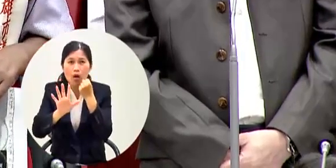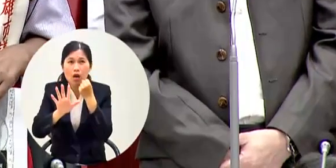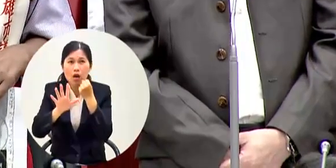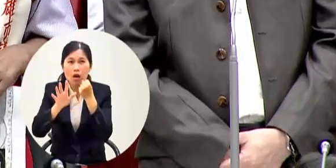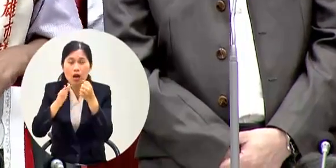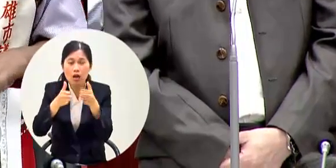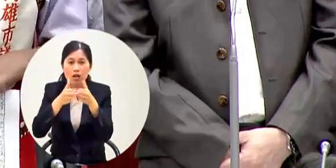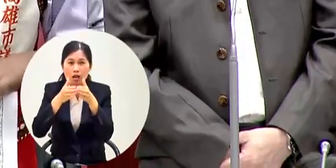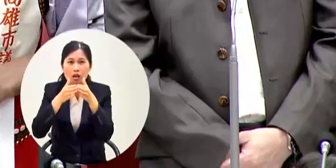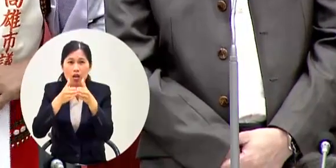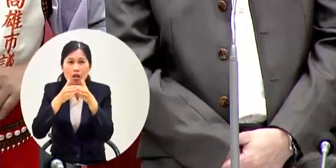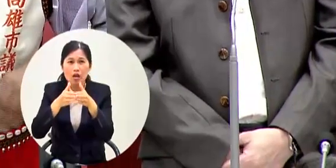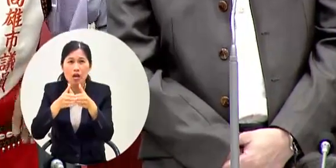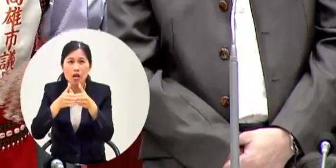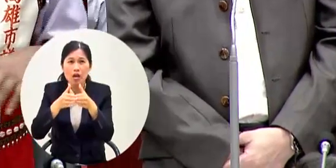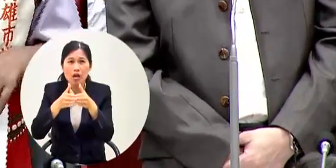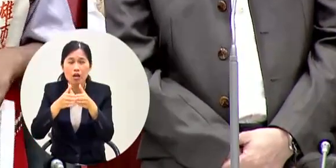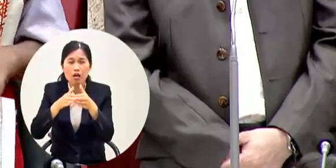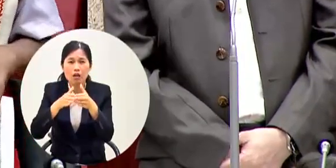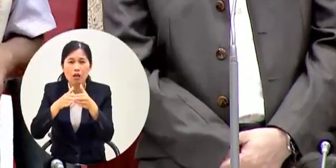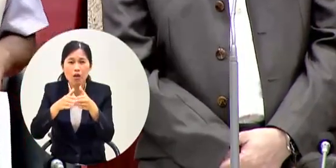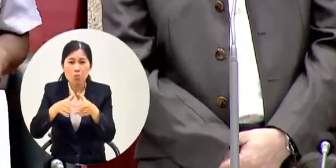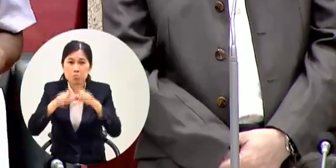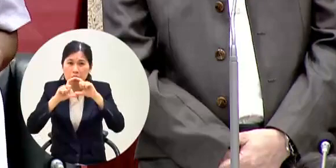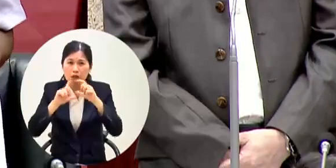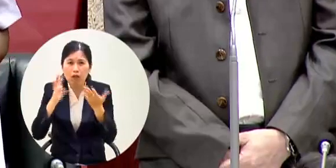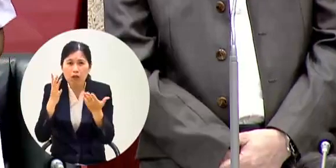已经有相当的作业办法，